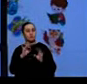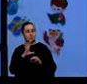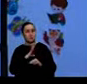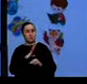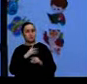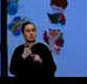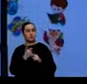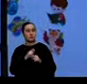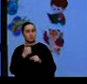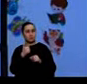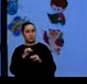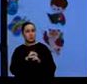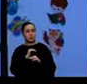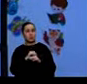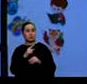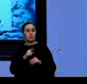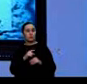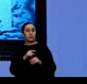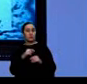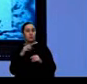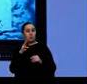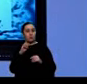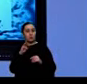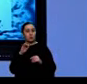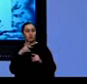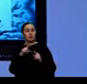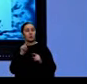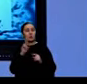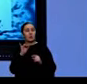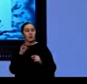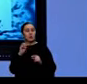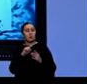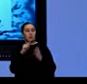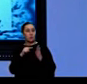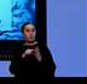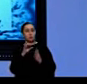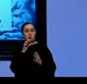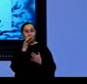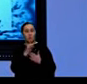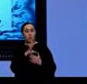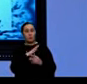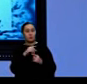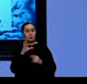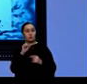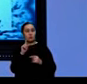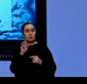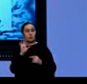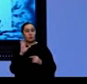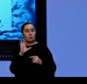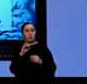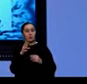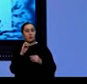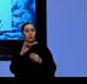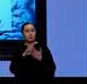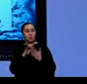gapirilgan. Juda yaxshi bolajonlar. Matndagi nima so'rog'iga javob bo'lgan sabzavot va